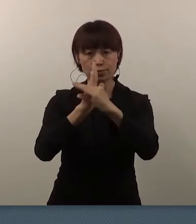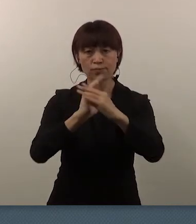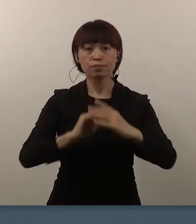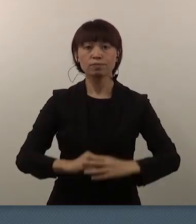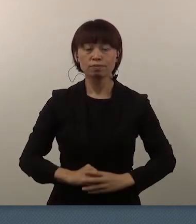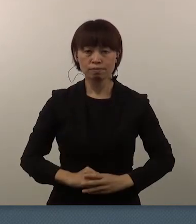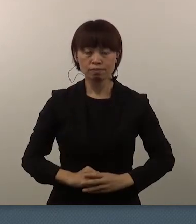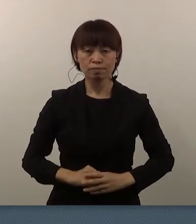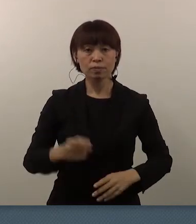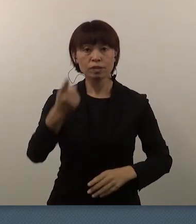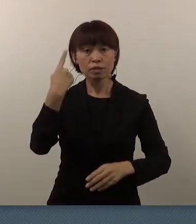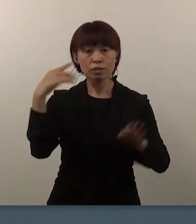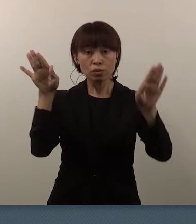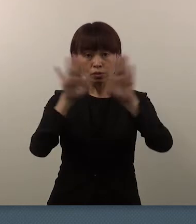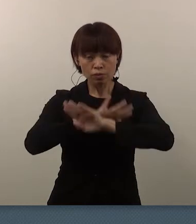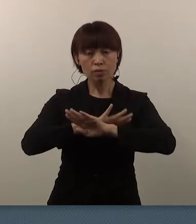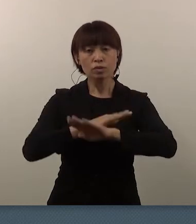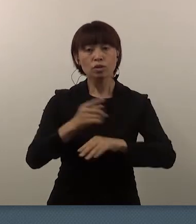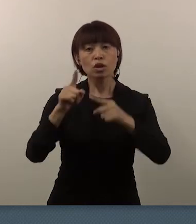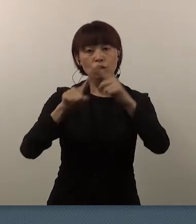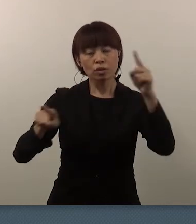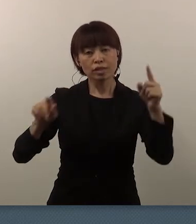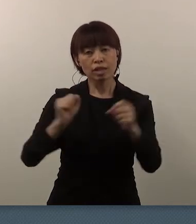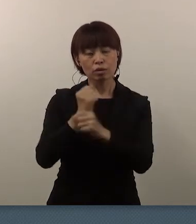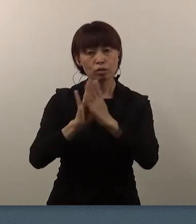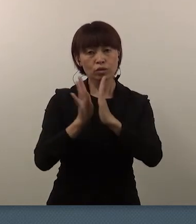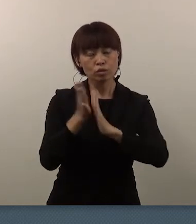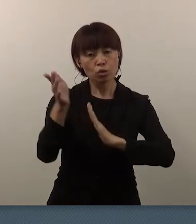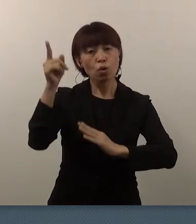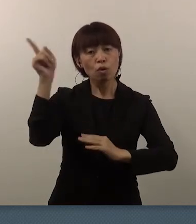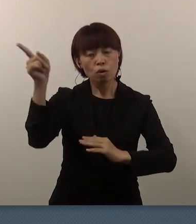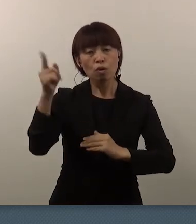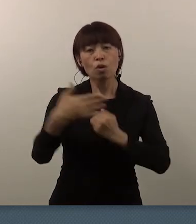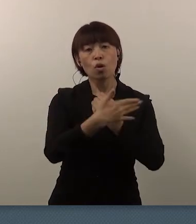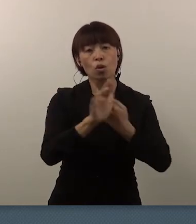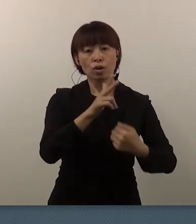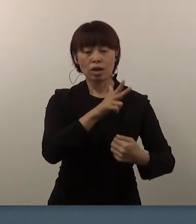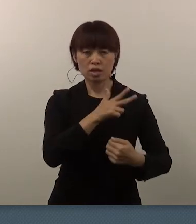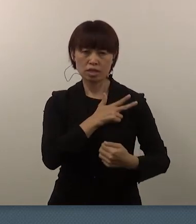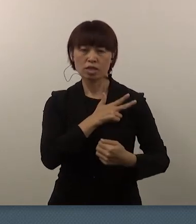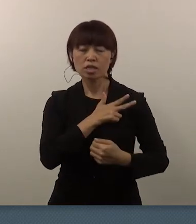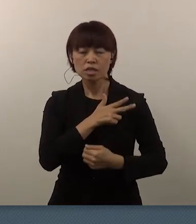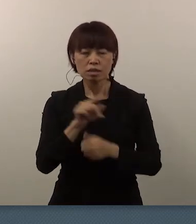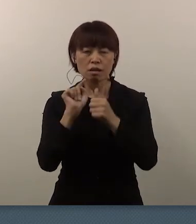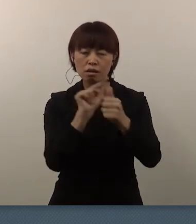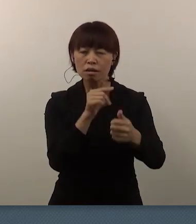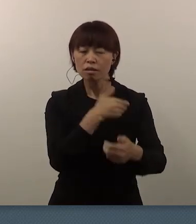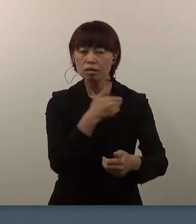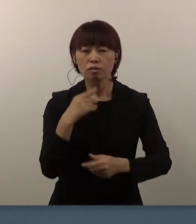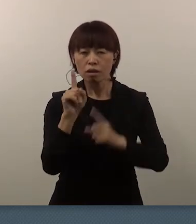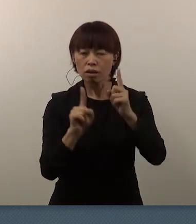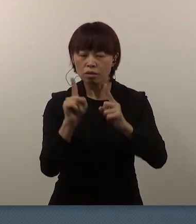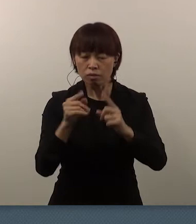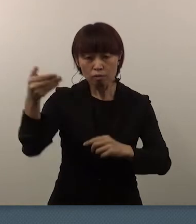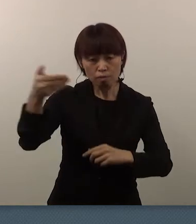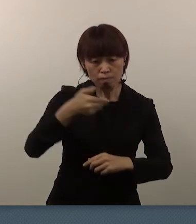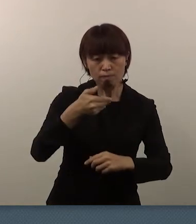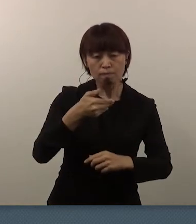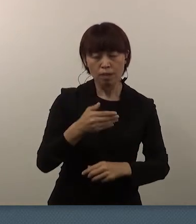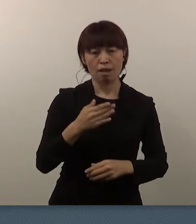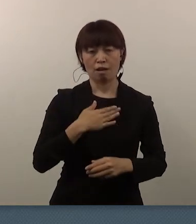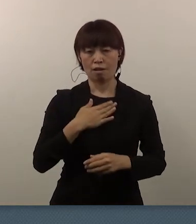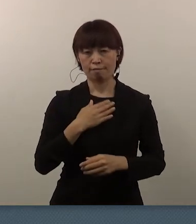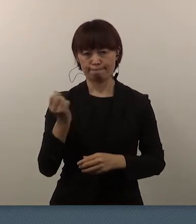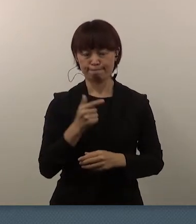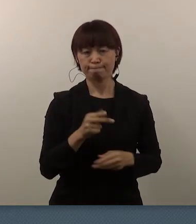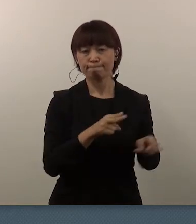昨夜厚生労働省から保健師の派遣の可否について紹介がありましたので、すぐに派遣する